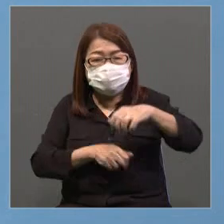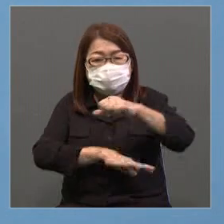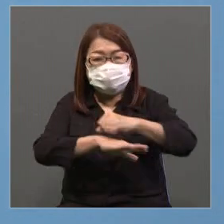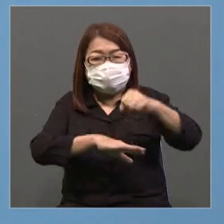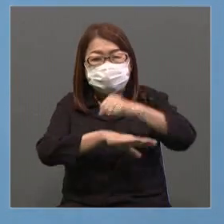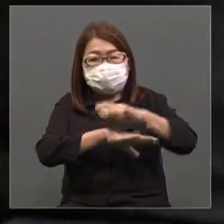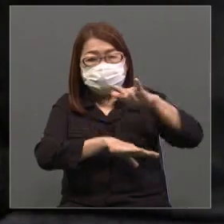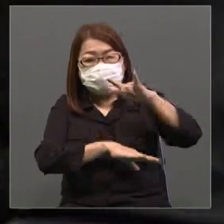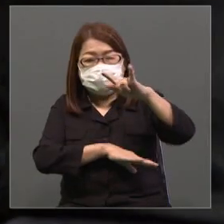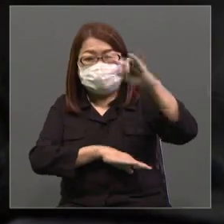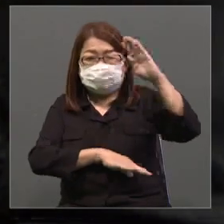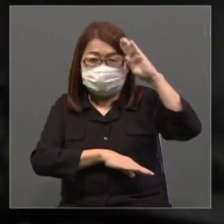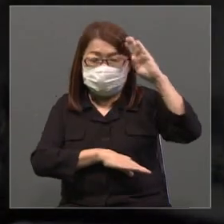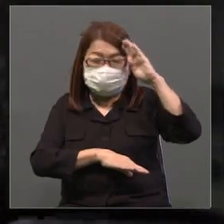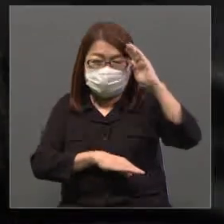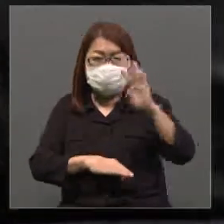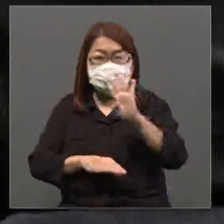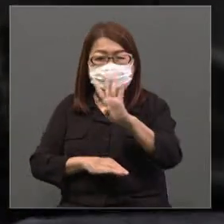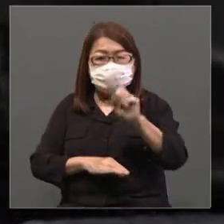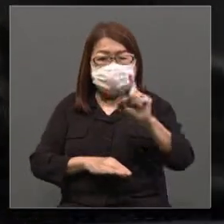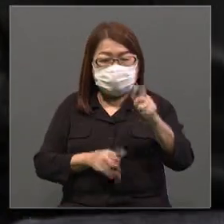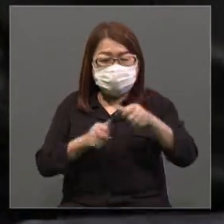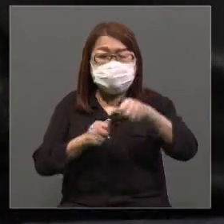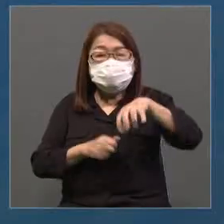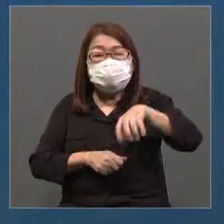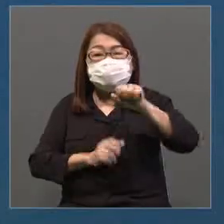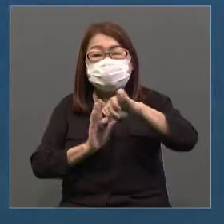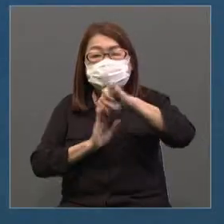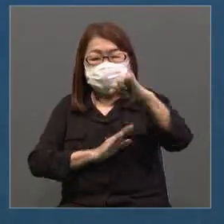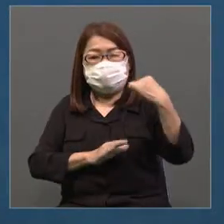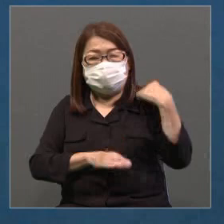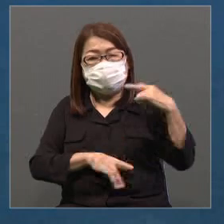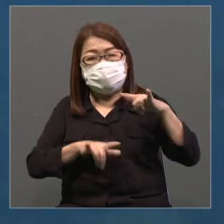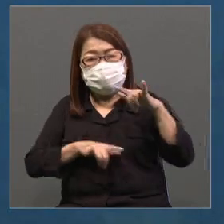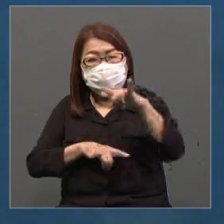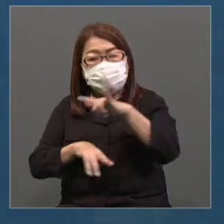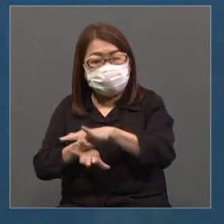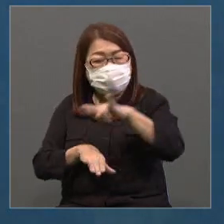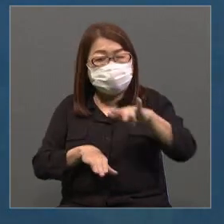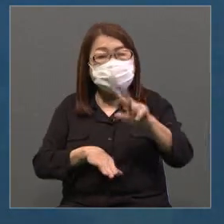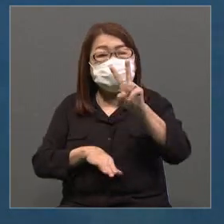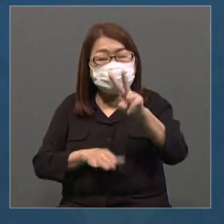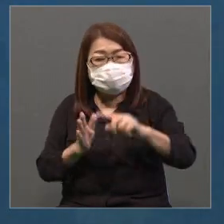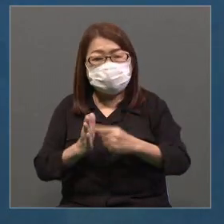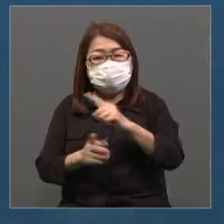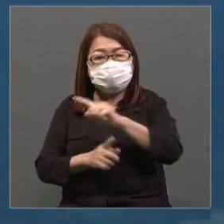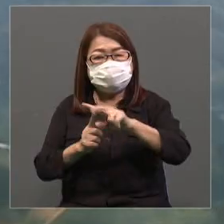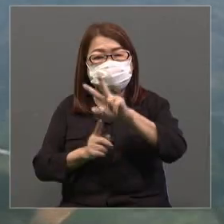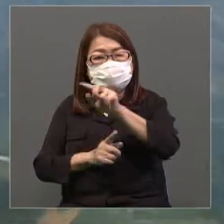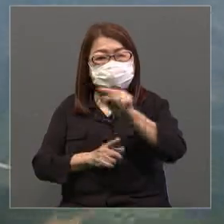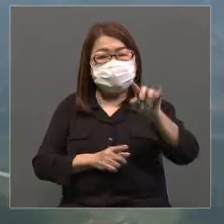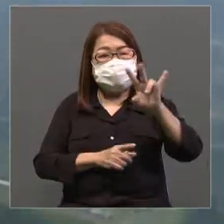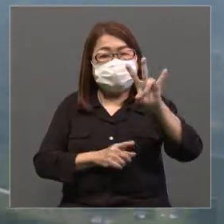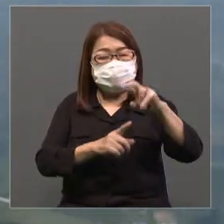กองบิน 41นะครับอำเภอเมืองจังหวัดเชียงใหม่มีเครื่องบิน 2ลำปฏิบัติภารกิจตั้งแต่วันที่ 3ถึง 7